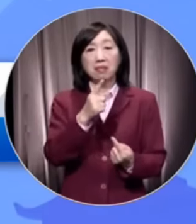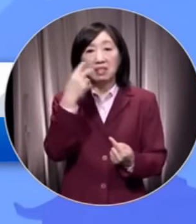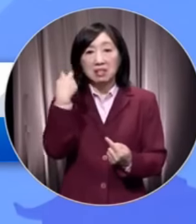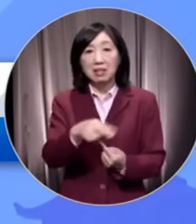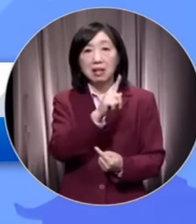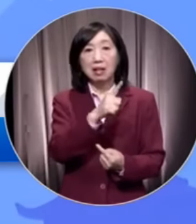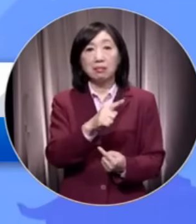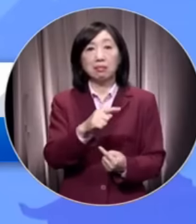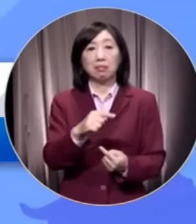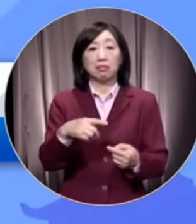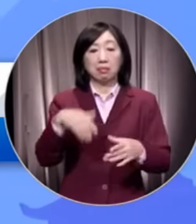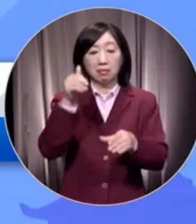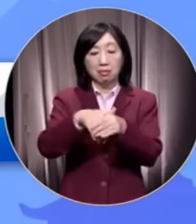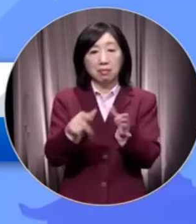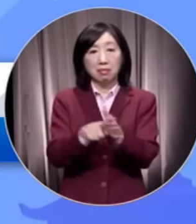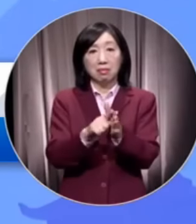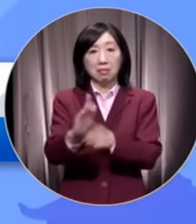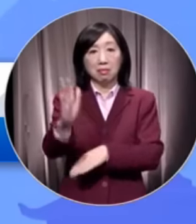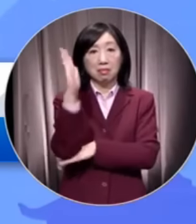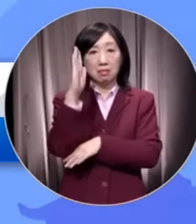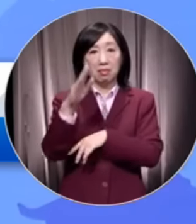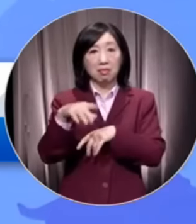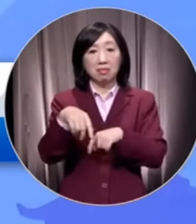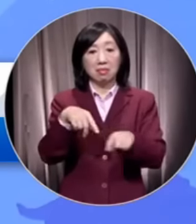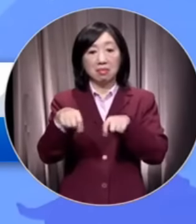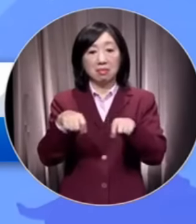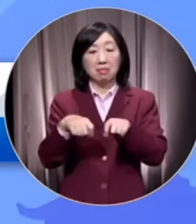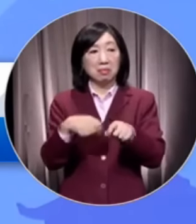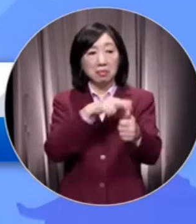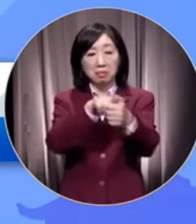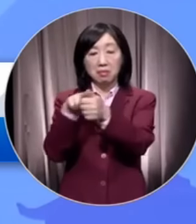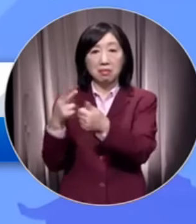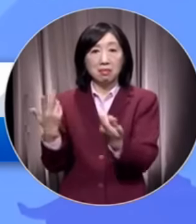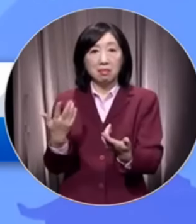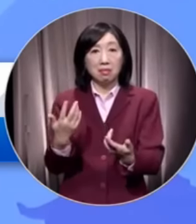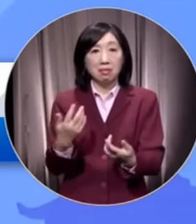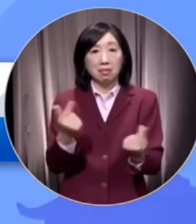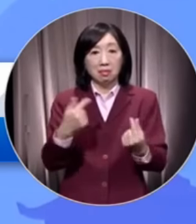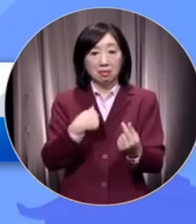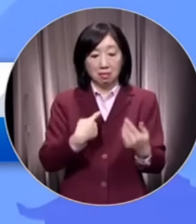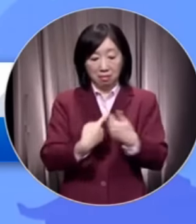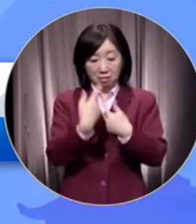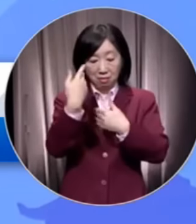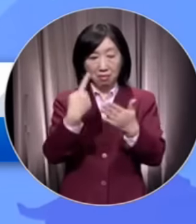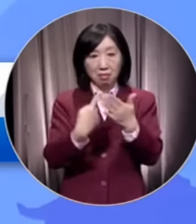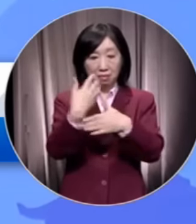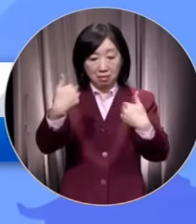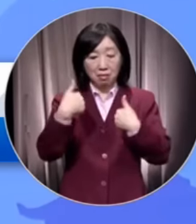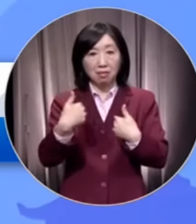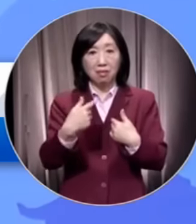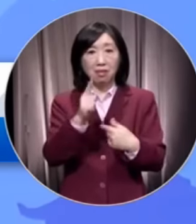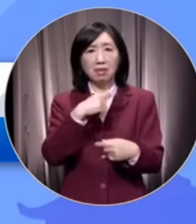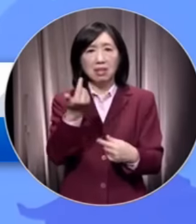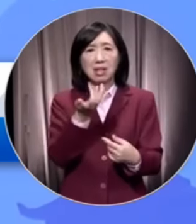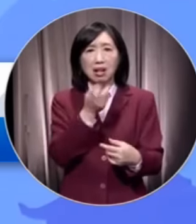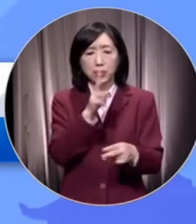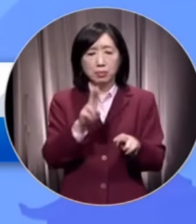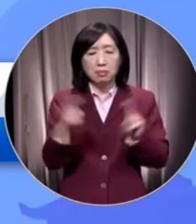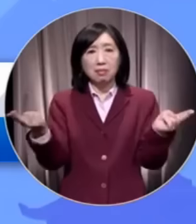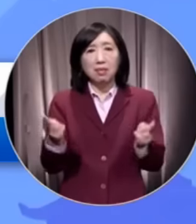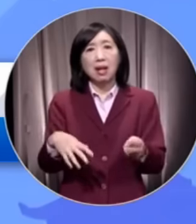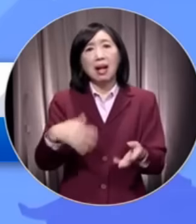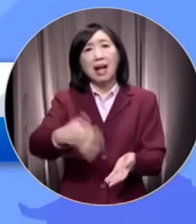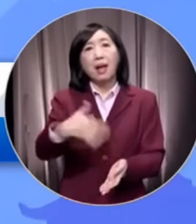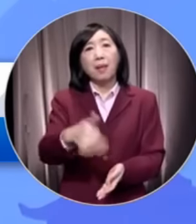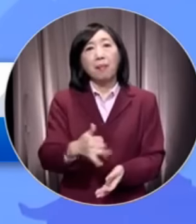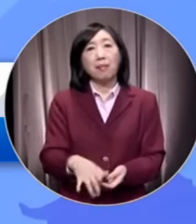政治的操作，只想替我贴标签。我说过，开放的问题言之过早，因为它牵涉